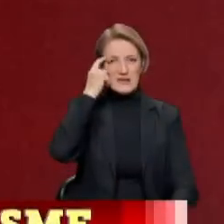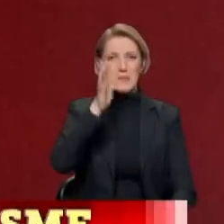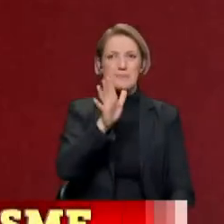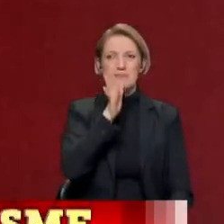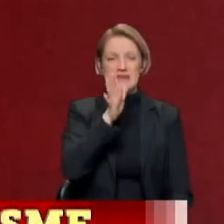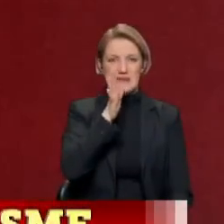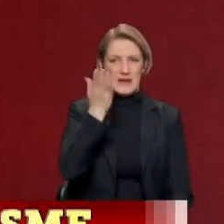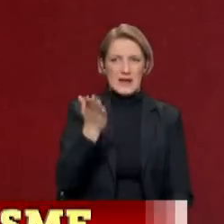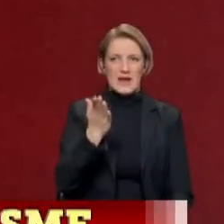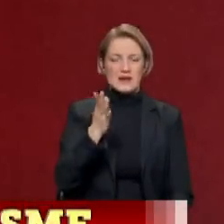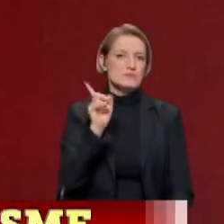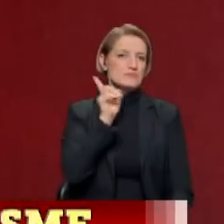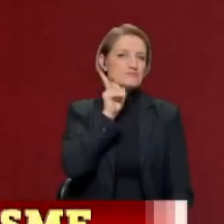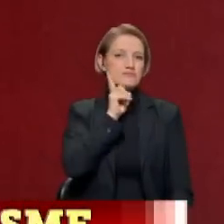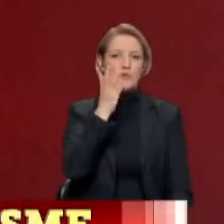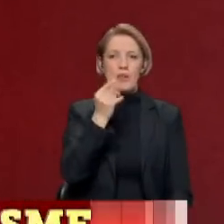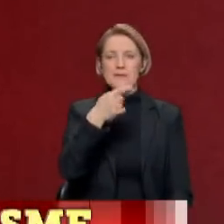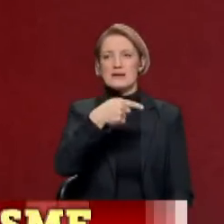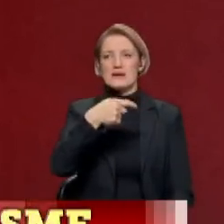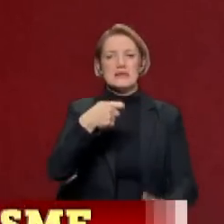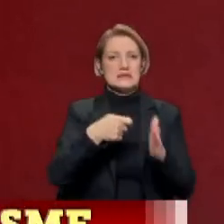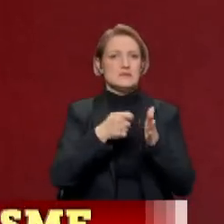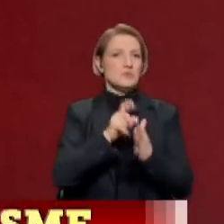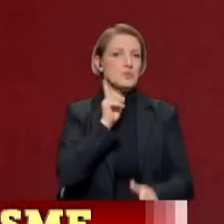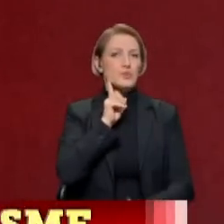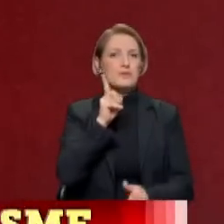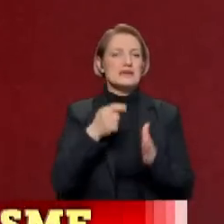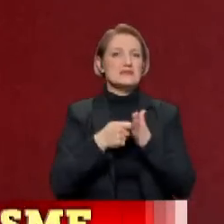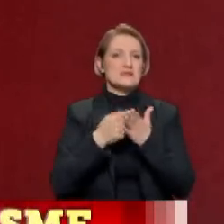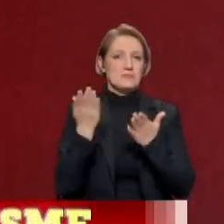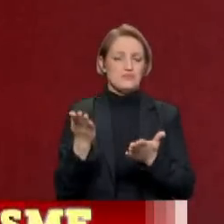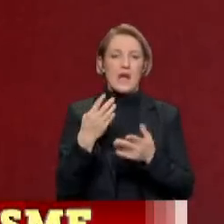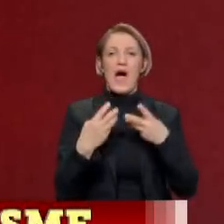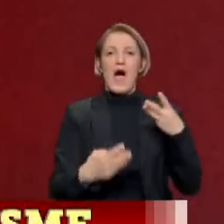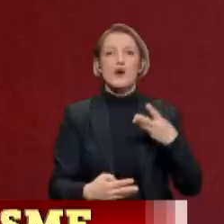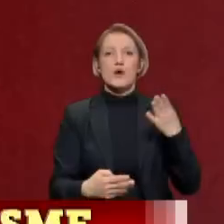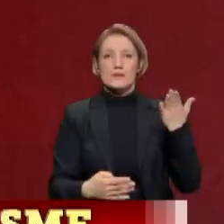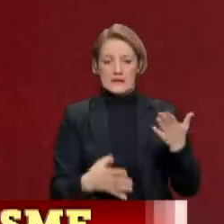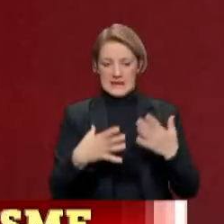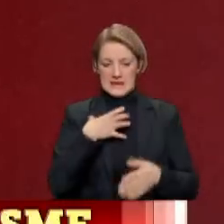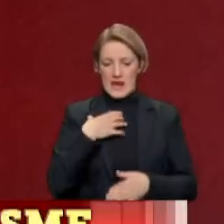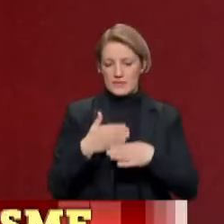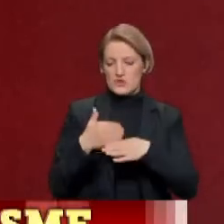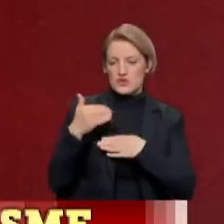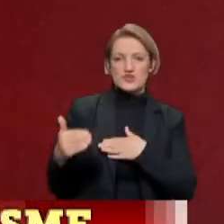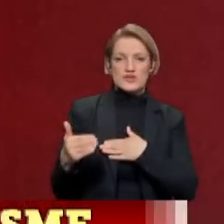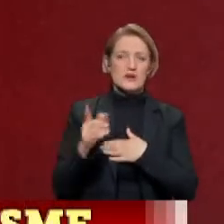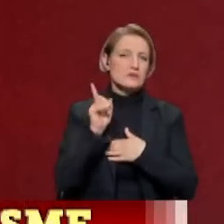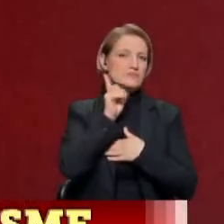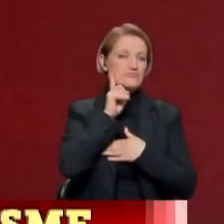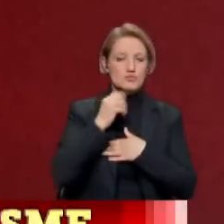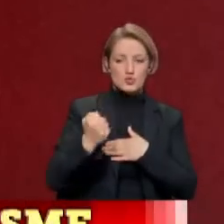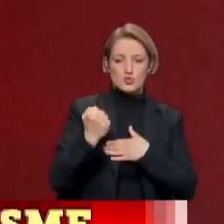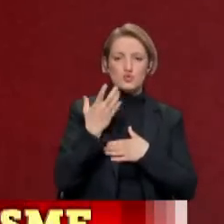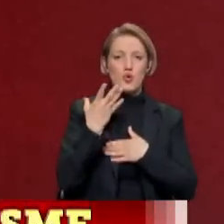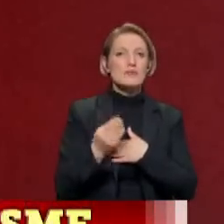ve itibarı olan bir isim. Popüler de bir isim. Erdoğan'ın kendi dışında hiç kimsenin popüler ve güçlü